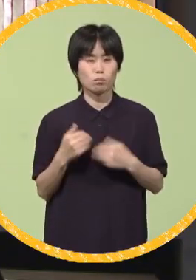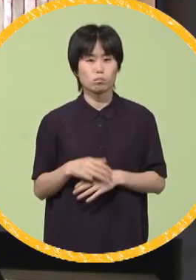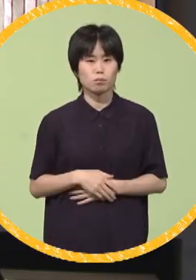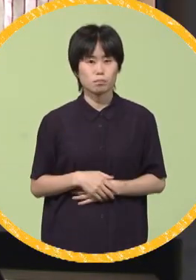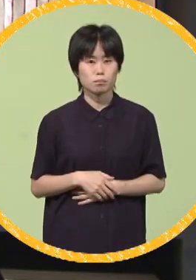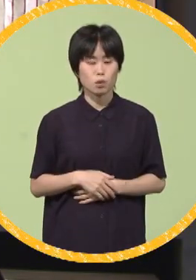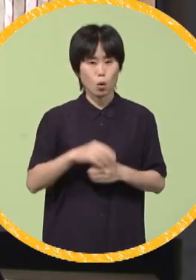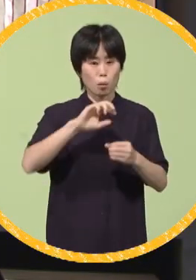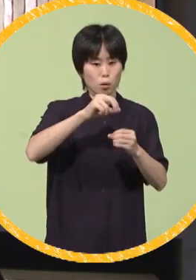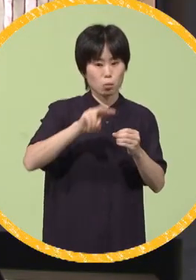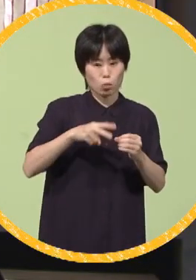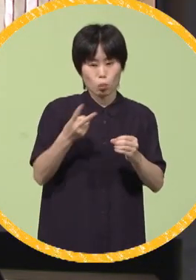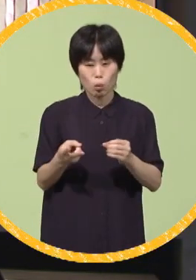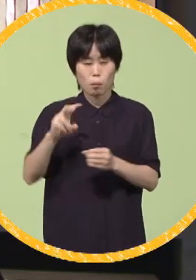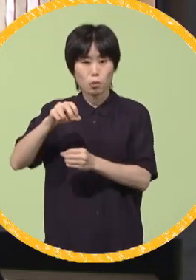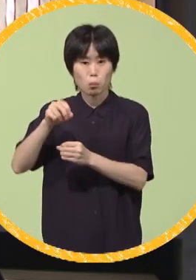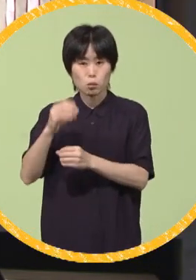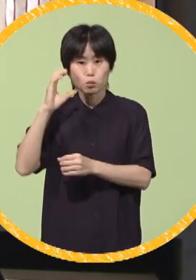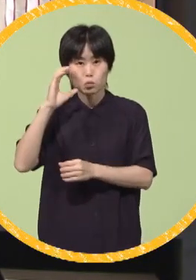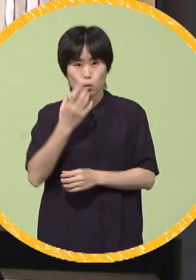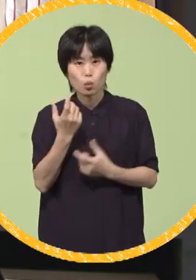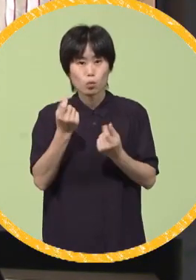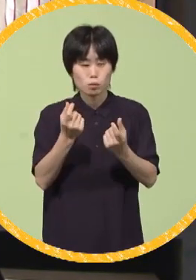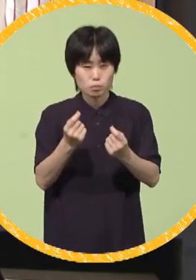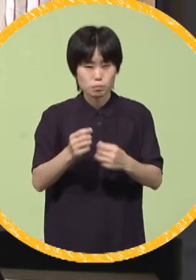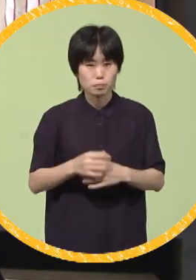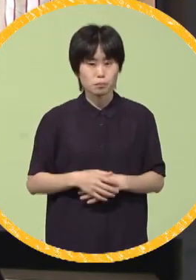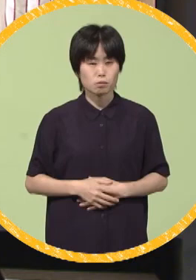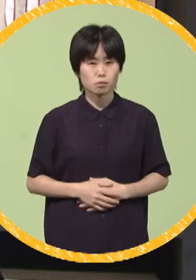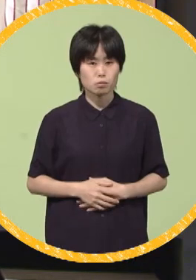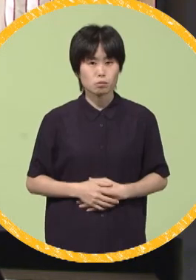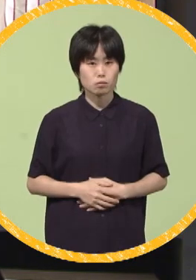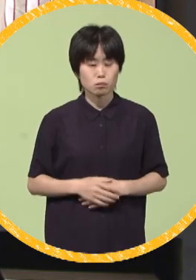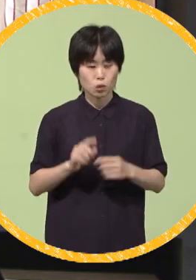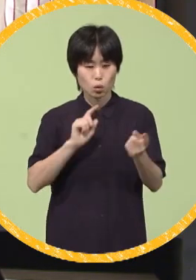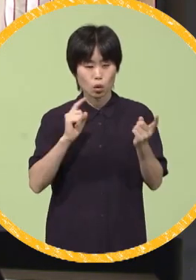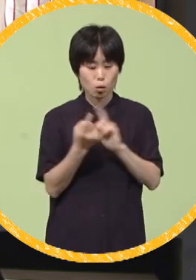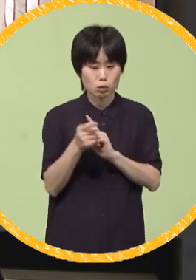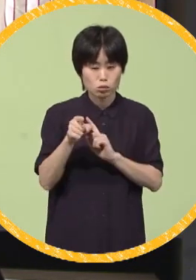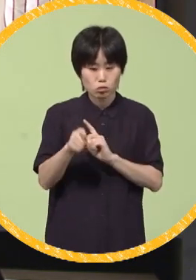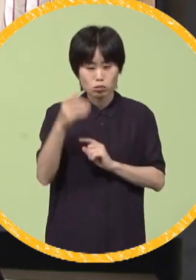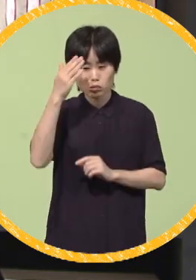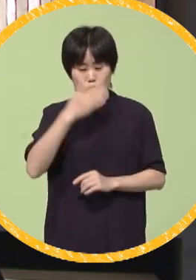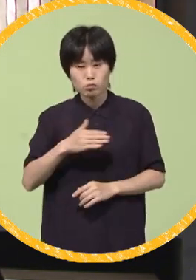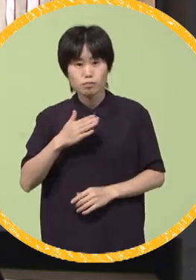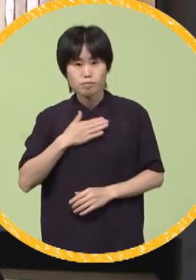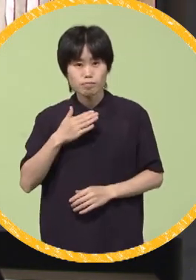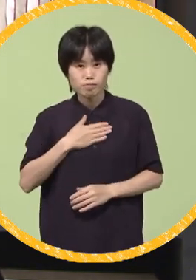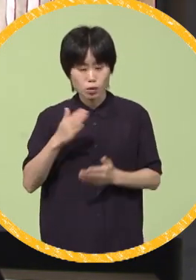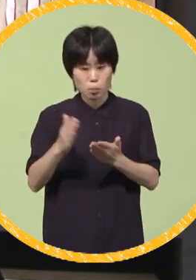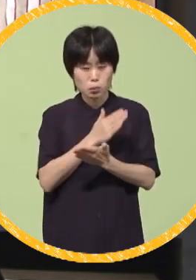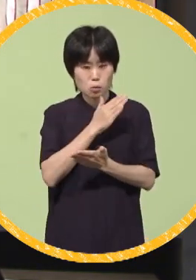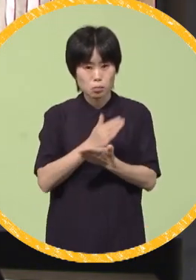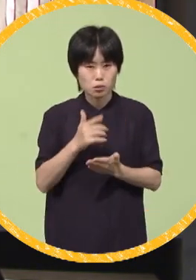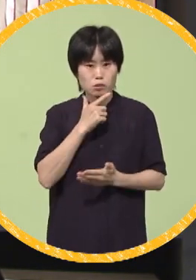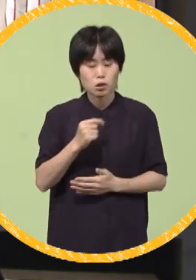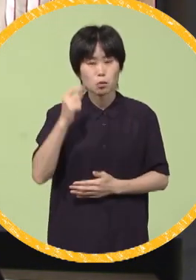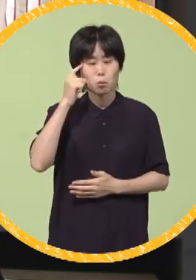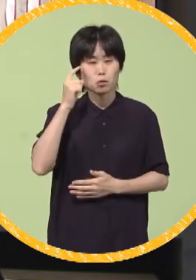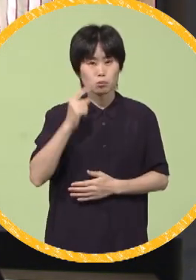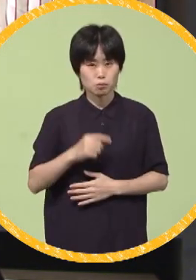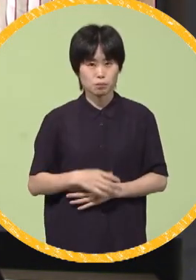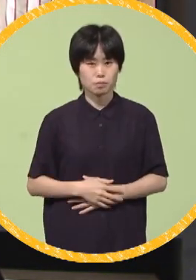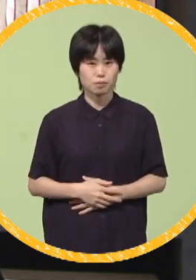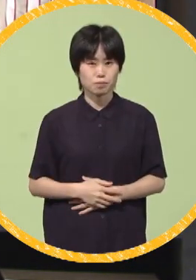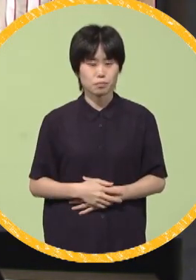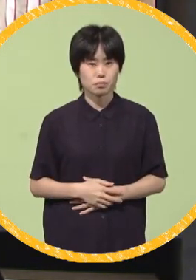からペットボトルってすごいですよね。 すごいですよね。 何になるか分かってれば分別しようという意識高まるような気がしますね。さあ、そして